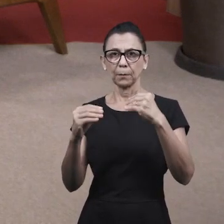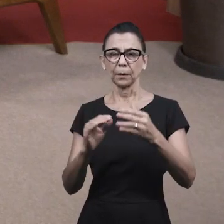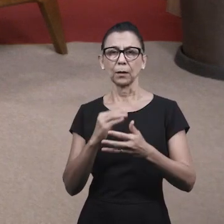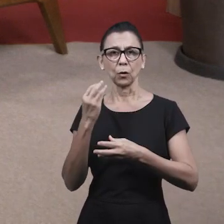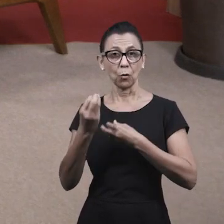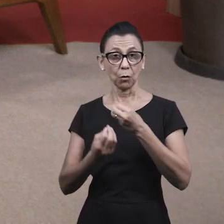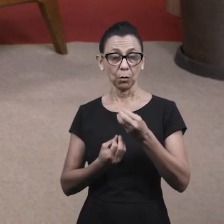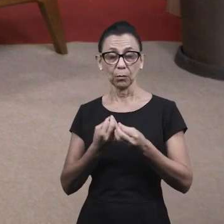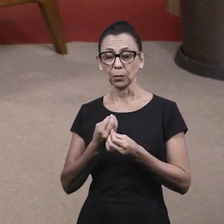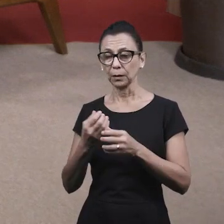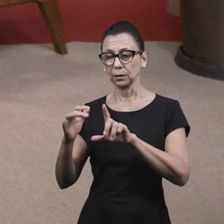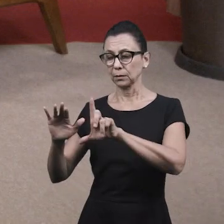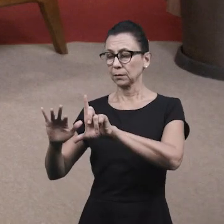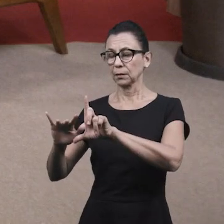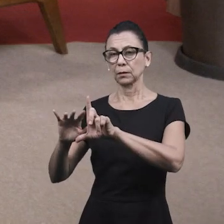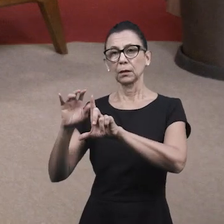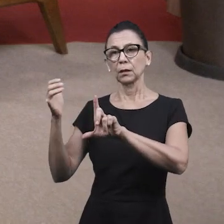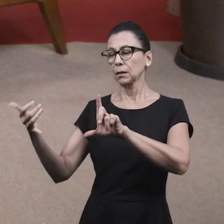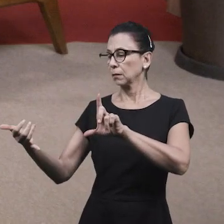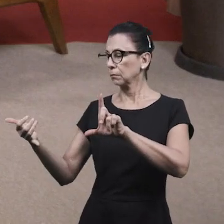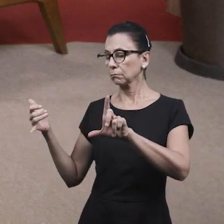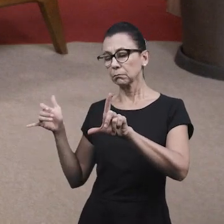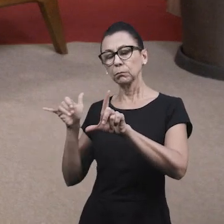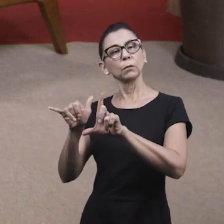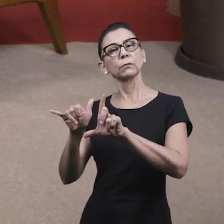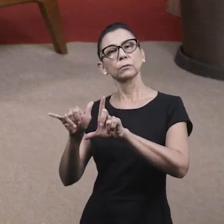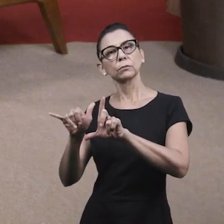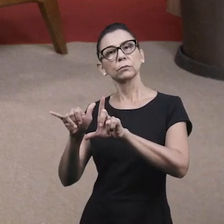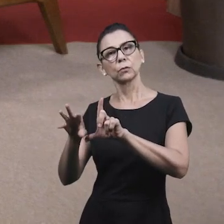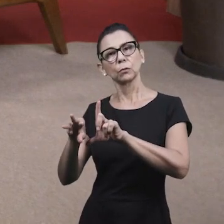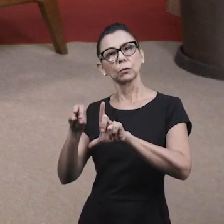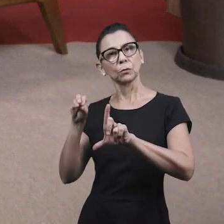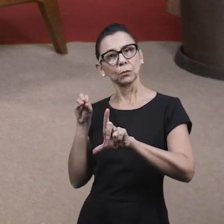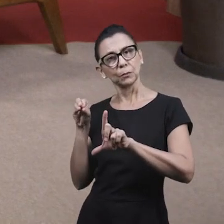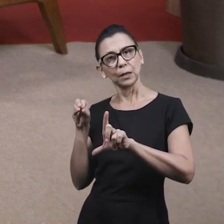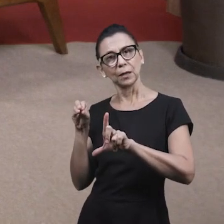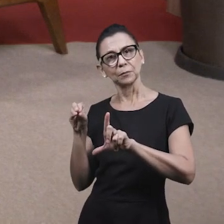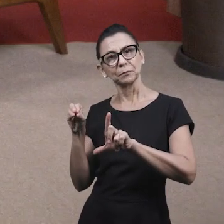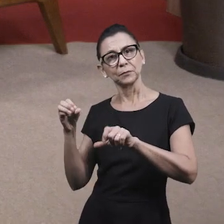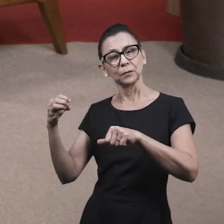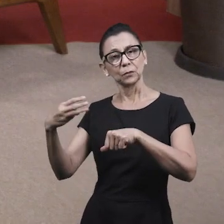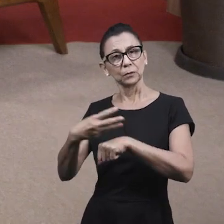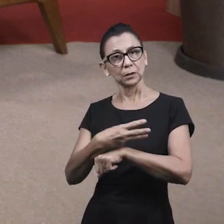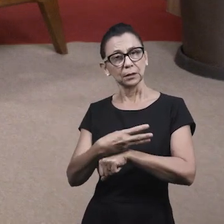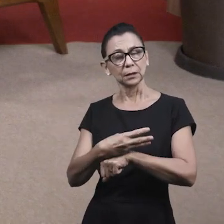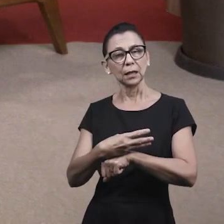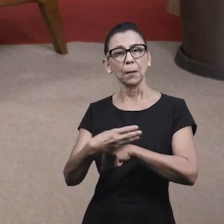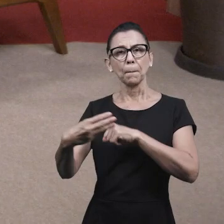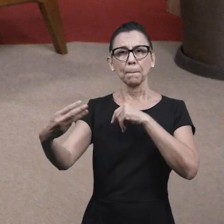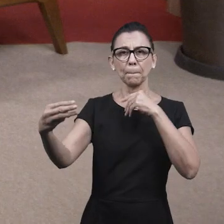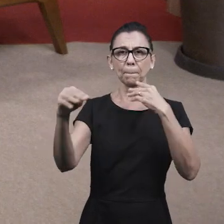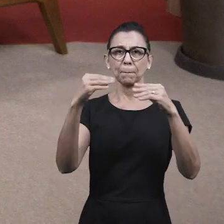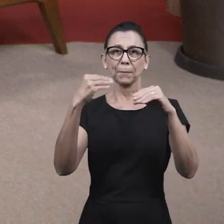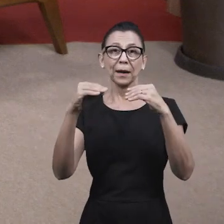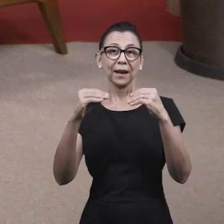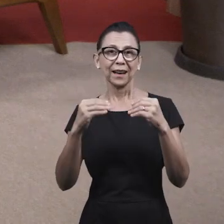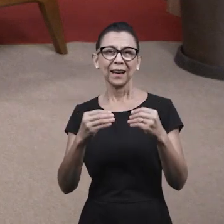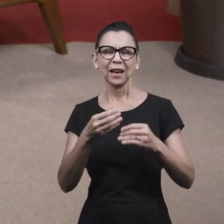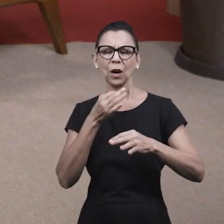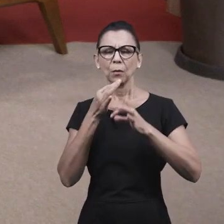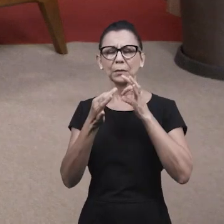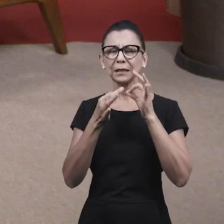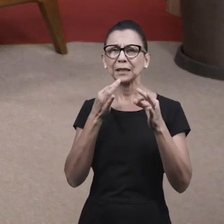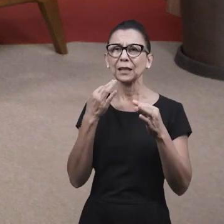pointer l'appareil photo de votre smartphone vers ce code et votre appareil sera redirigé vers un message WhatsApp. Et vous pouvez